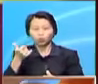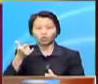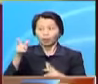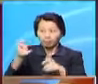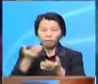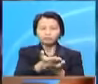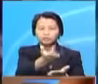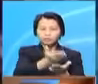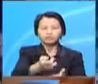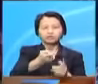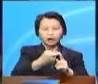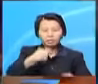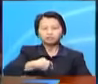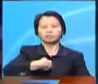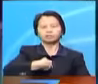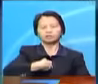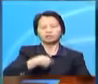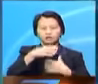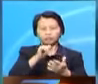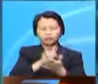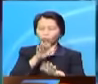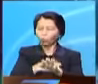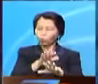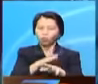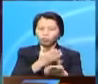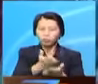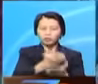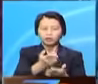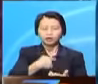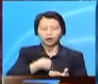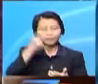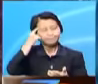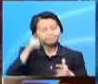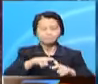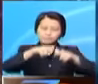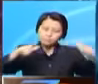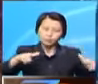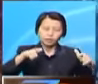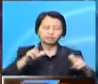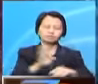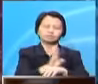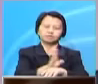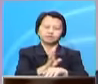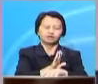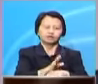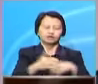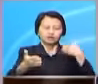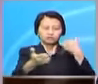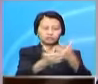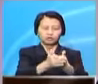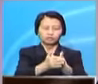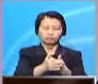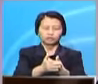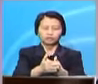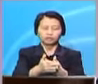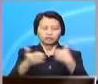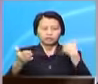beli pada saya. Bila ada sambutan nak beli ni, mula saya membesarkan apa perniagaan saya sehinggalah datang